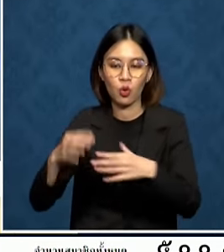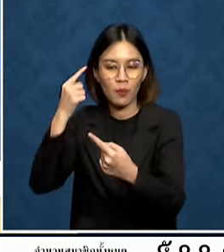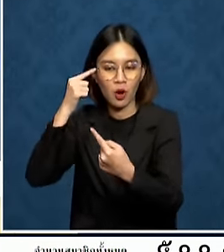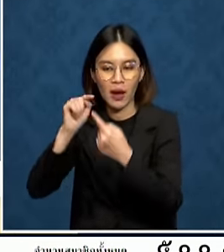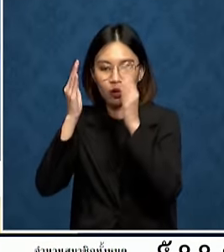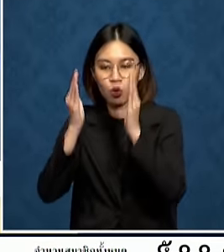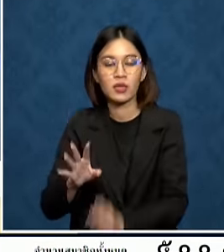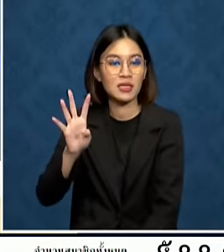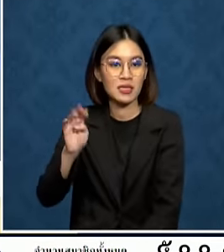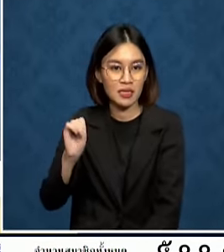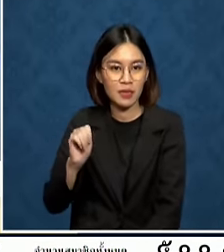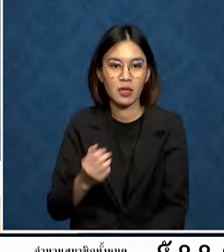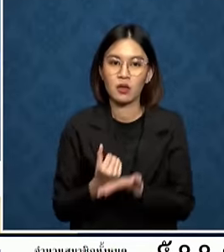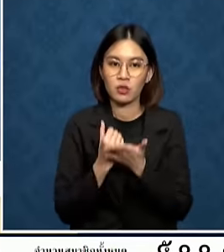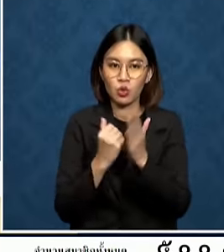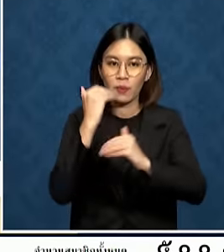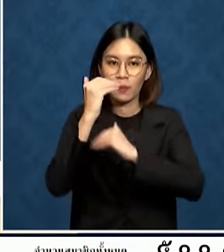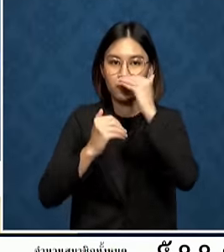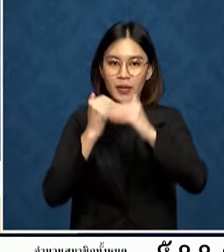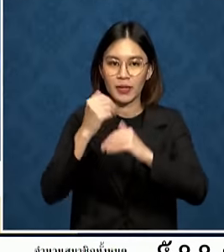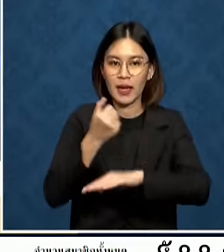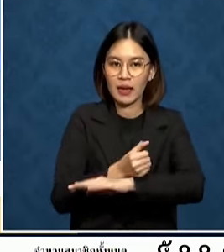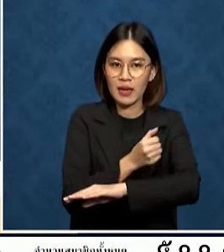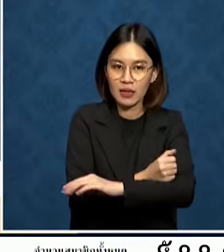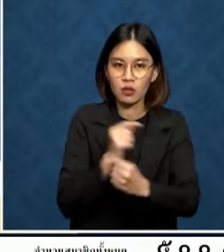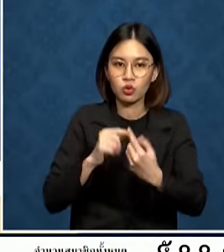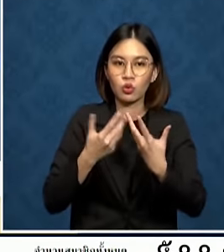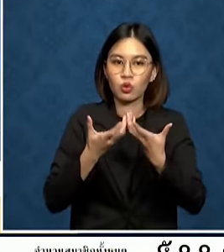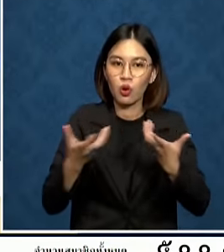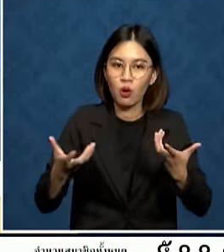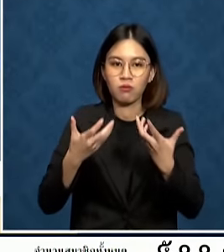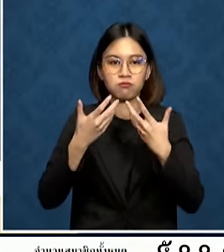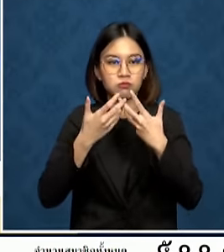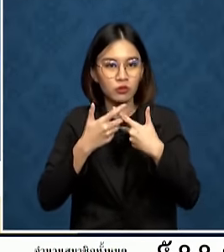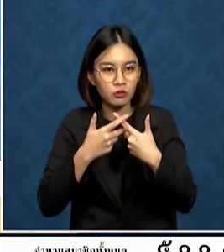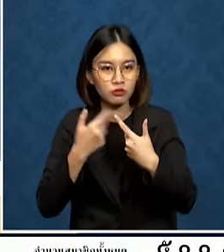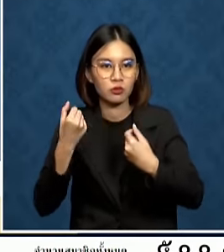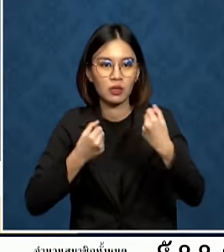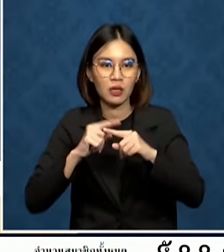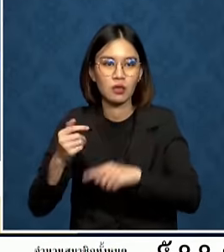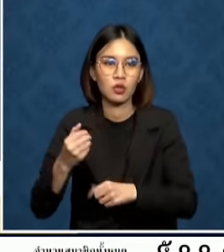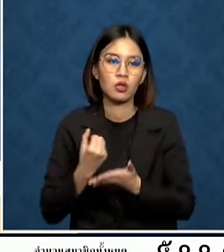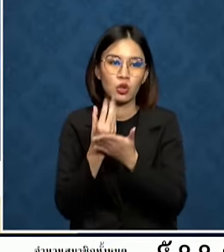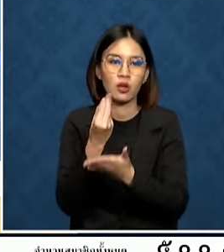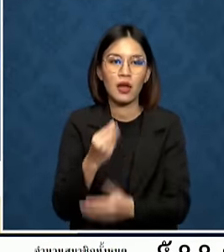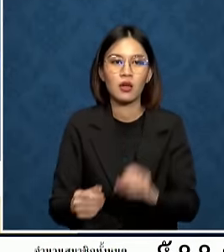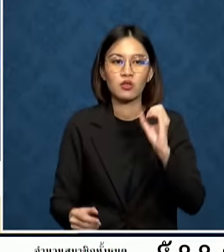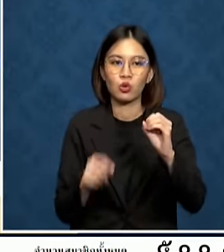คนถ้าเอาไปช่วยพัฒนาแรงงานในอุตสาหกรรมชิส่วนยานยนต์ก็ช่วยได้เพียง 0.8%